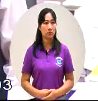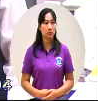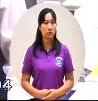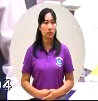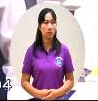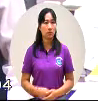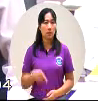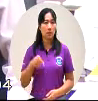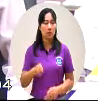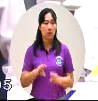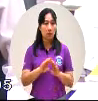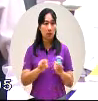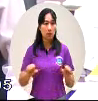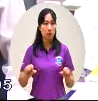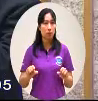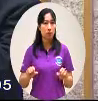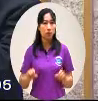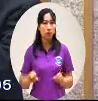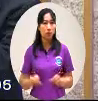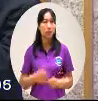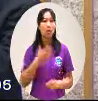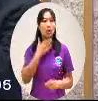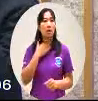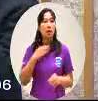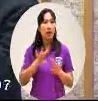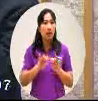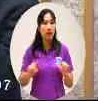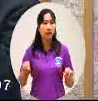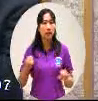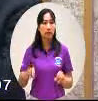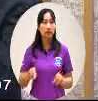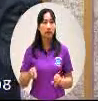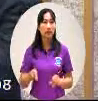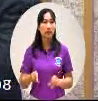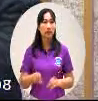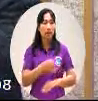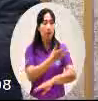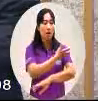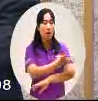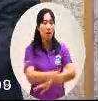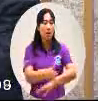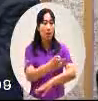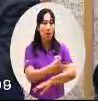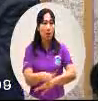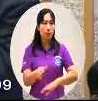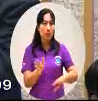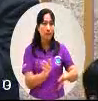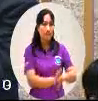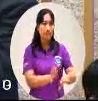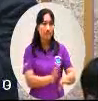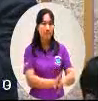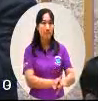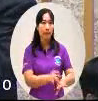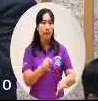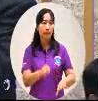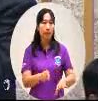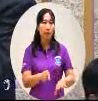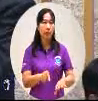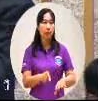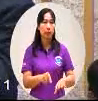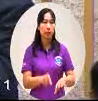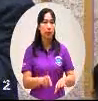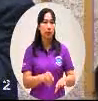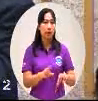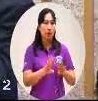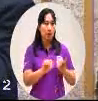的哈、哦，就是旱地土地那个没了啊。那如果是有河川的哈、哦，你在河川旁边哈、哦，被流失